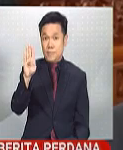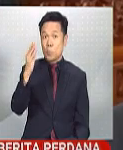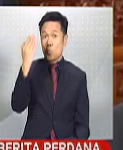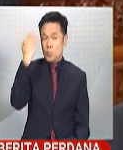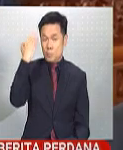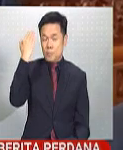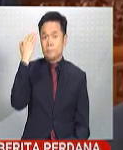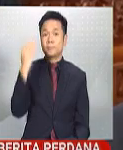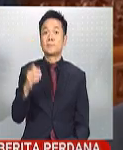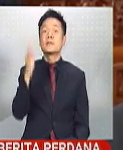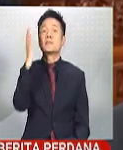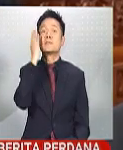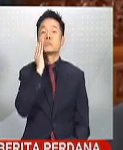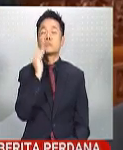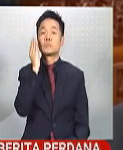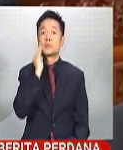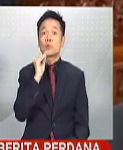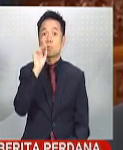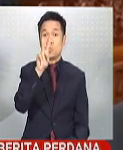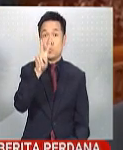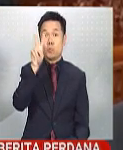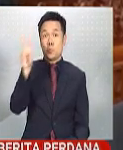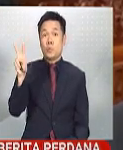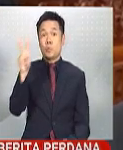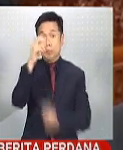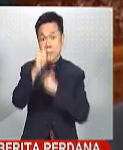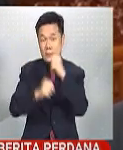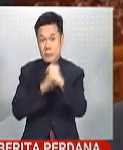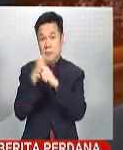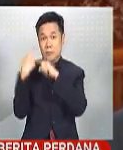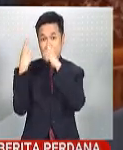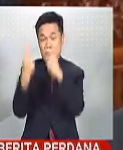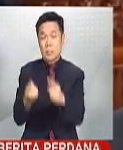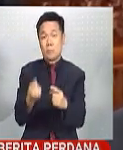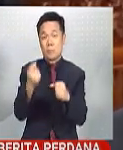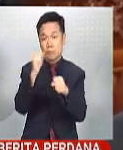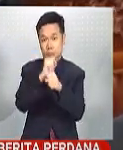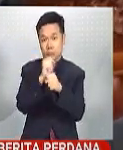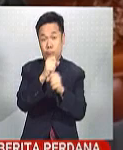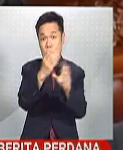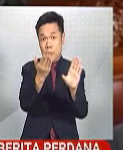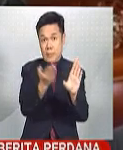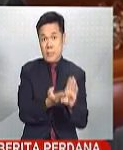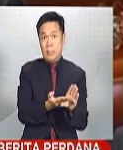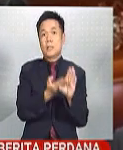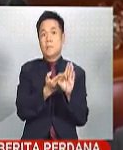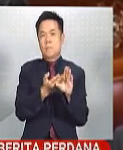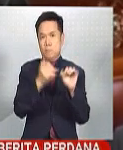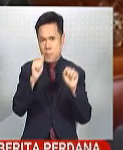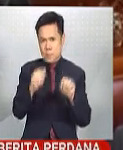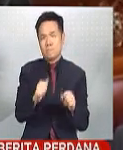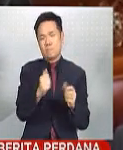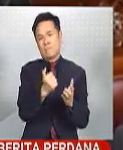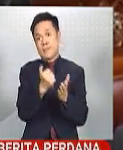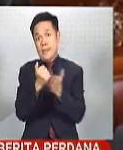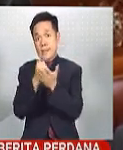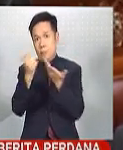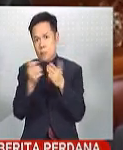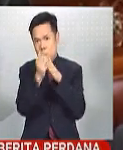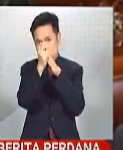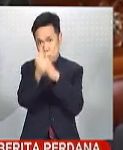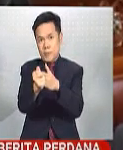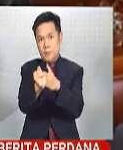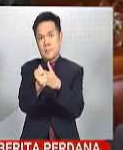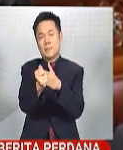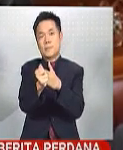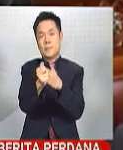CIMB. Pengalaman beliau selama 22 tahun dalam bidang perbankan dijangka menjadi kelebihan untuk menerajui Kementerian